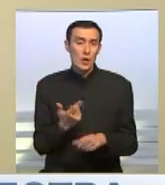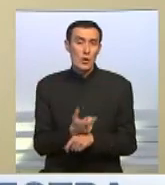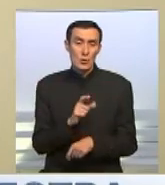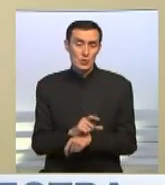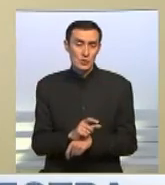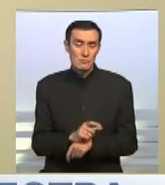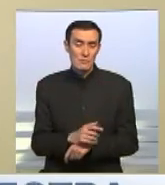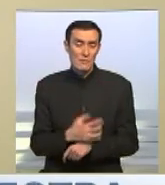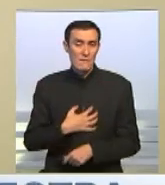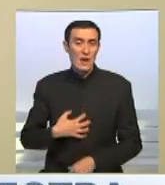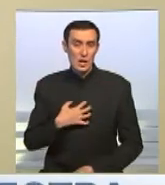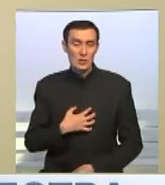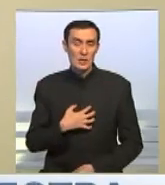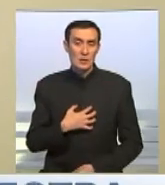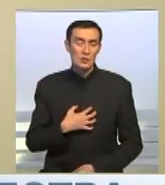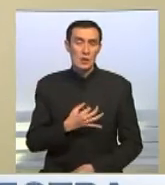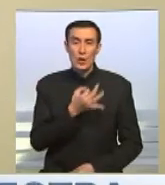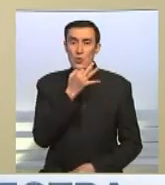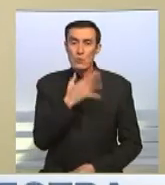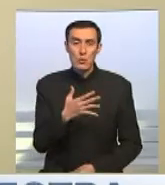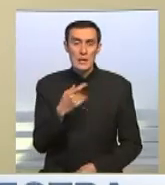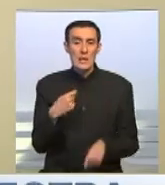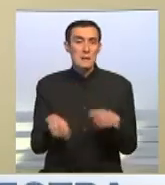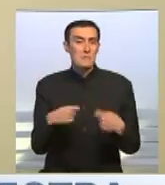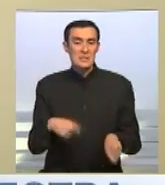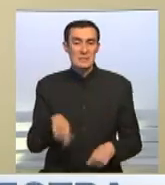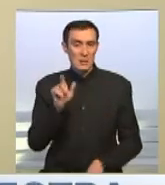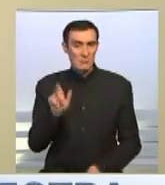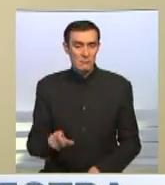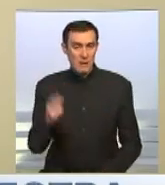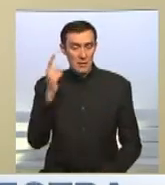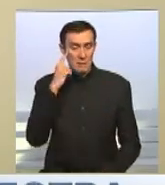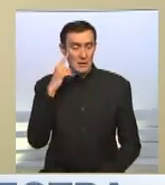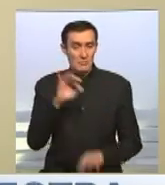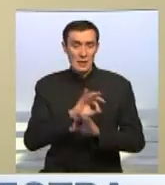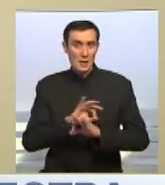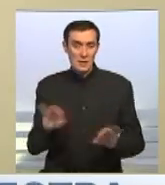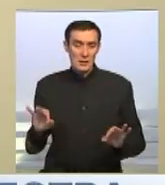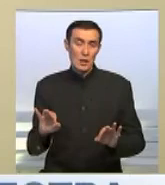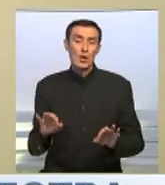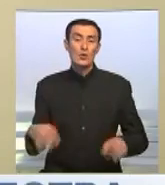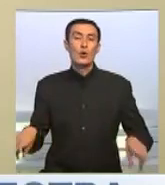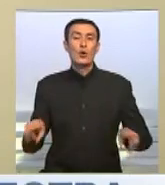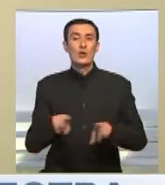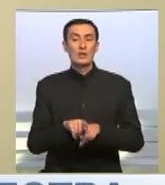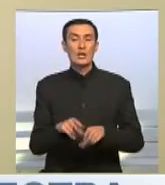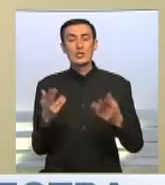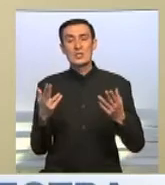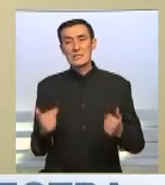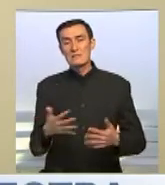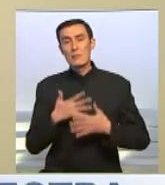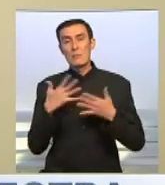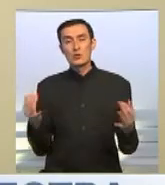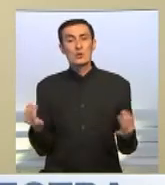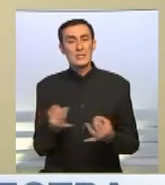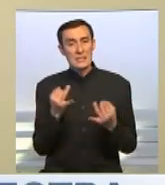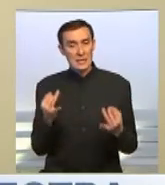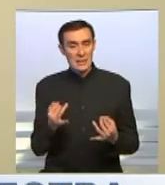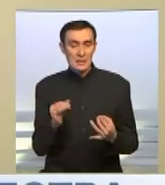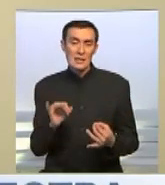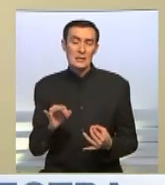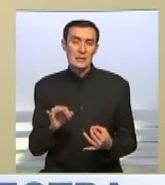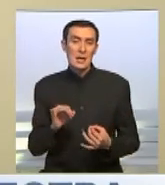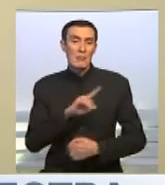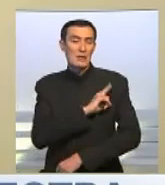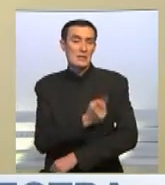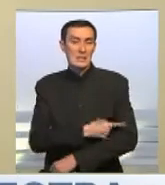самых перспективных. Это любой бизнесмен понимает прекрасно. Но также, естественно, большой интерес для Молдавии представляет